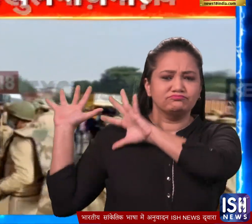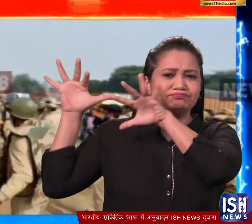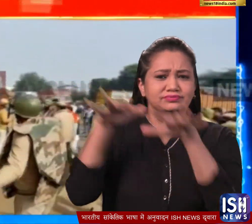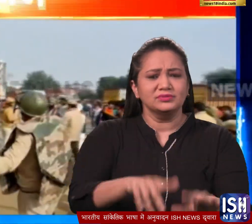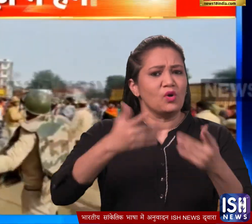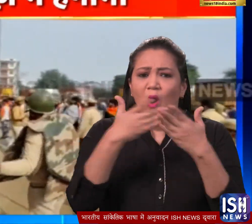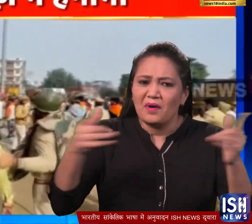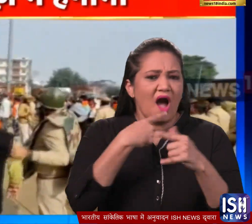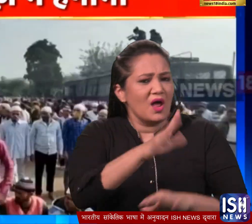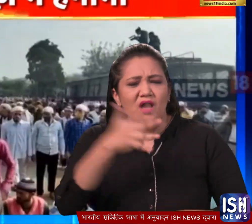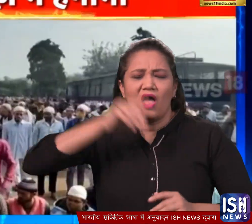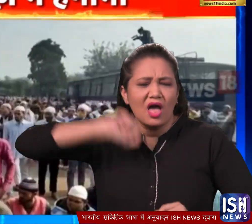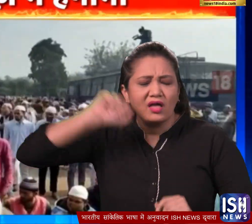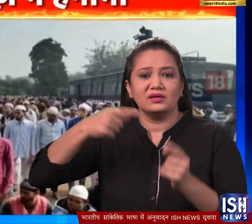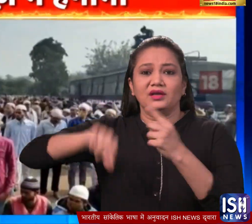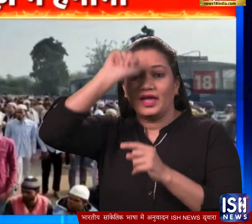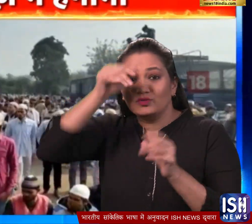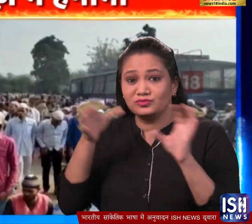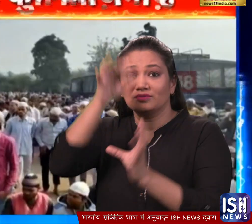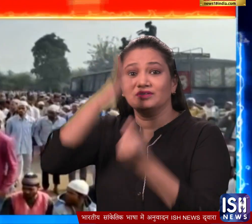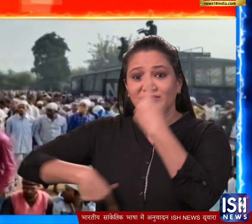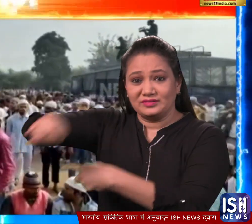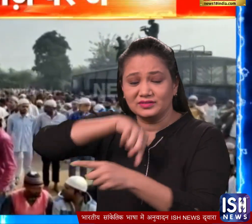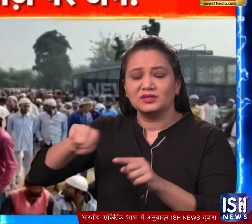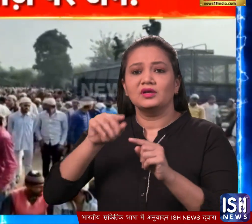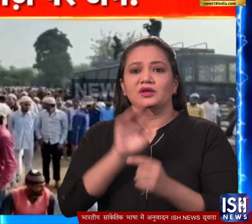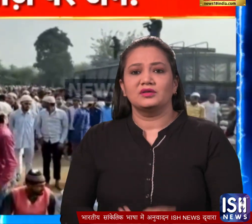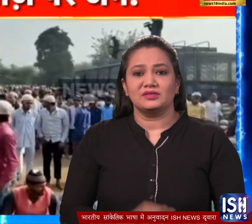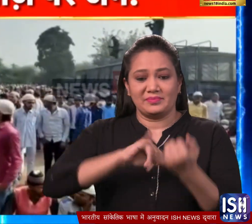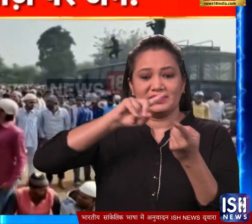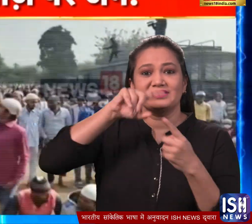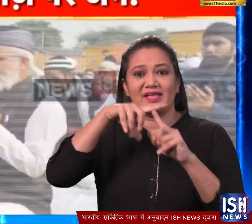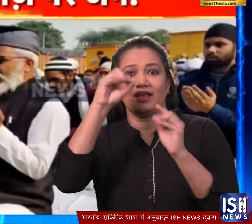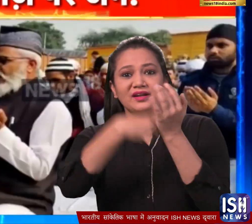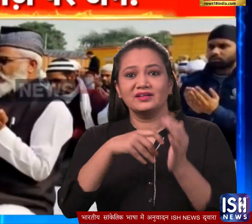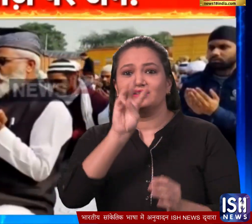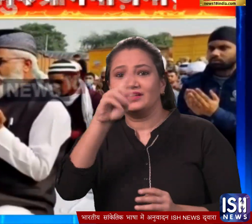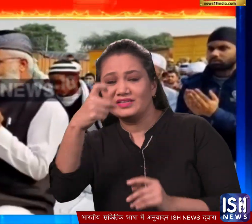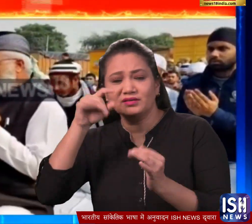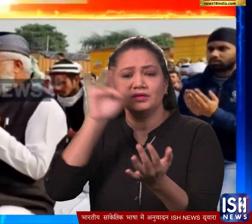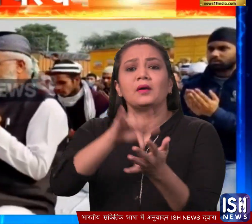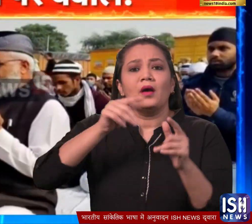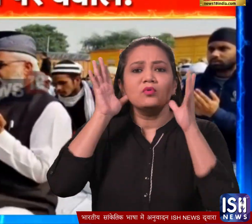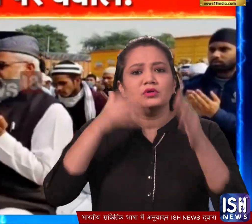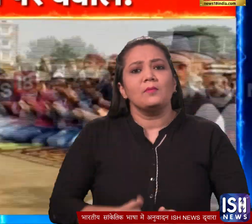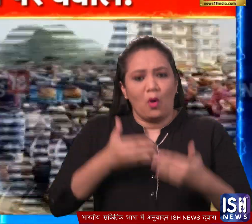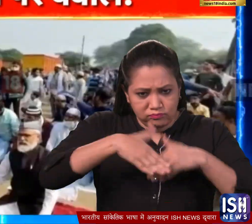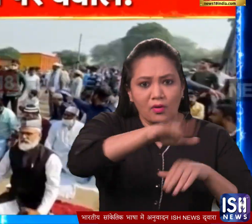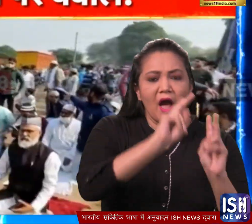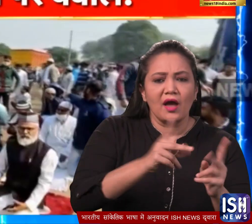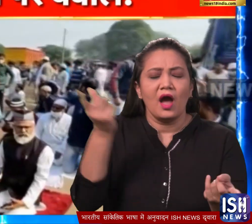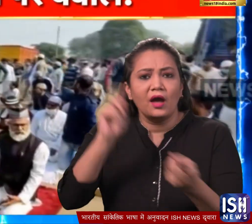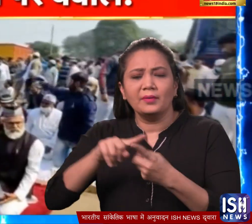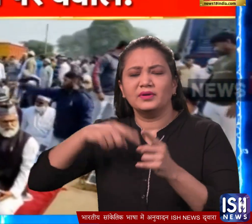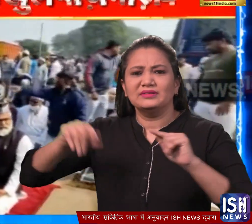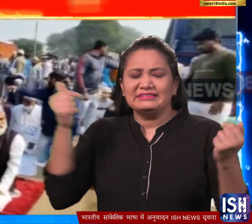खुले में नमाज का विरोध करने लगे। हिंदू संगठनों से जुड़े ये लोग जब गुरुग्राम के सेक्टर 37 पहुंचे तो वहां मुस्लिम समुदाय के लोग नमाज पढ़ रहे थे, लेकिन